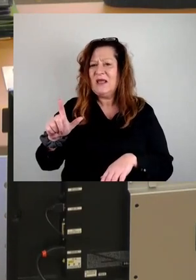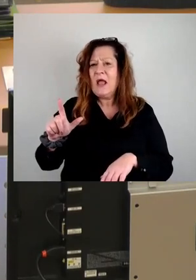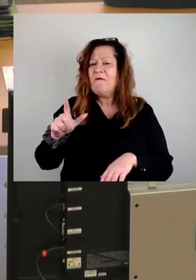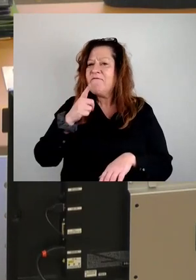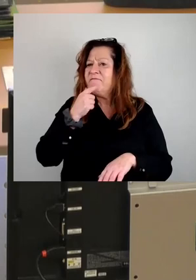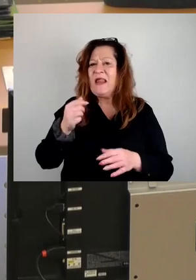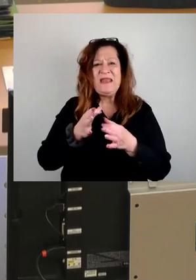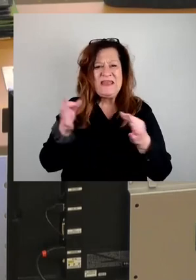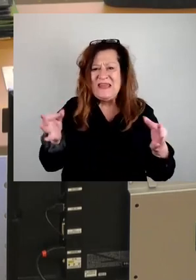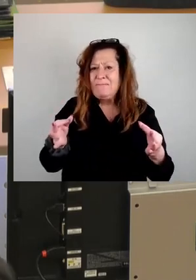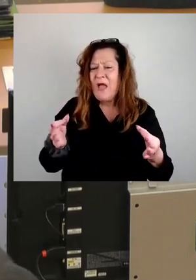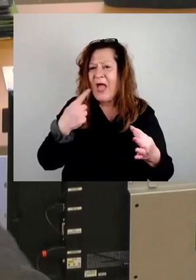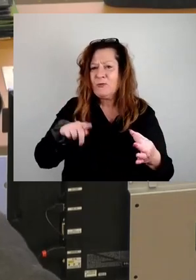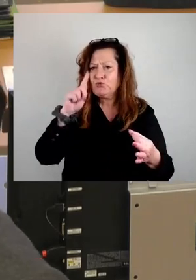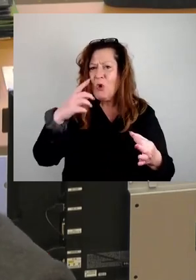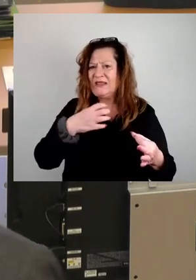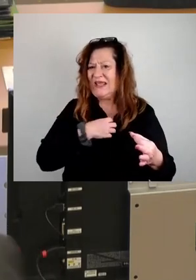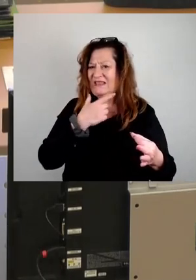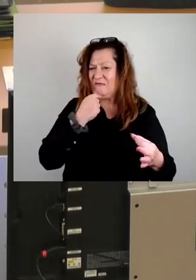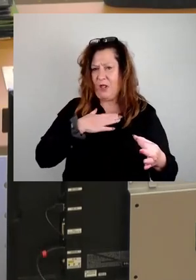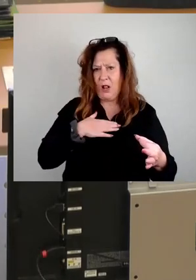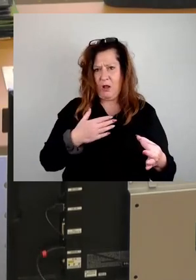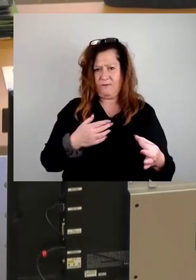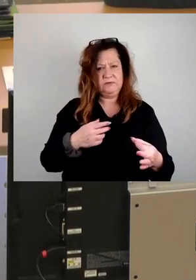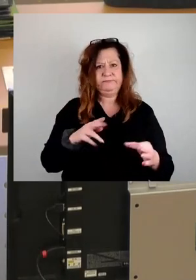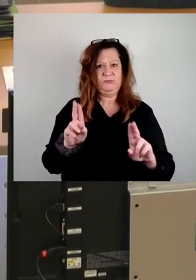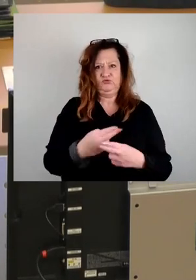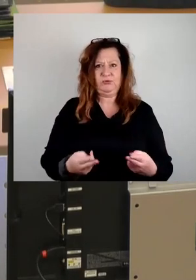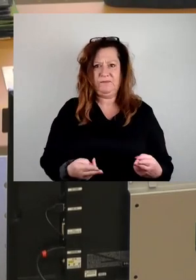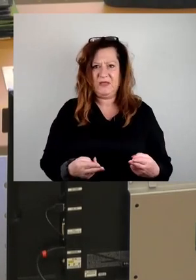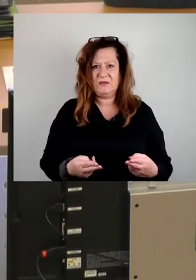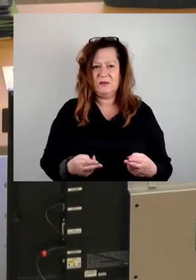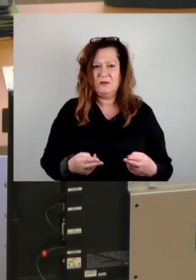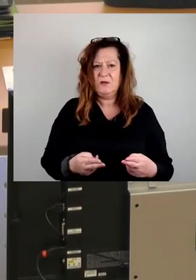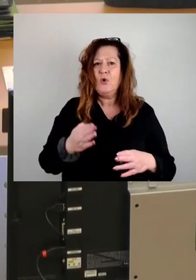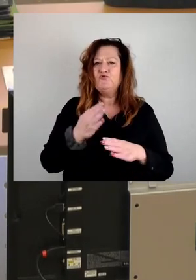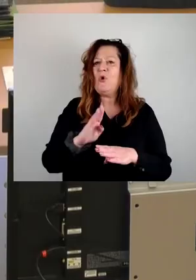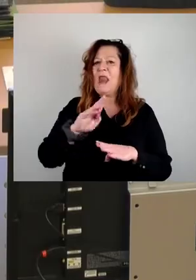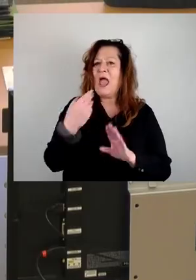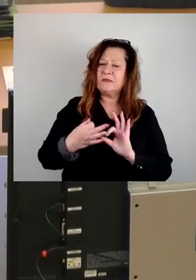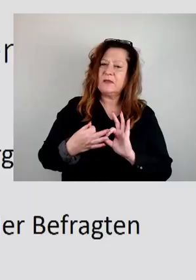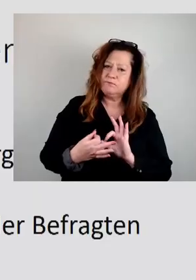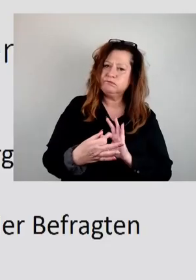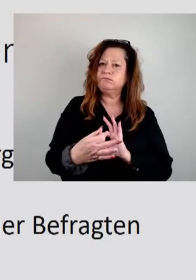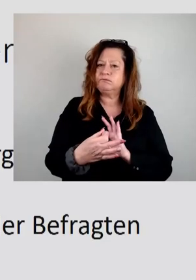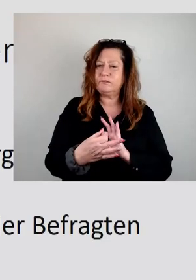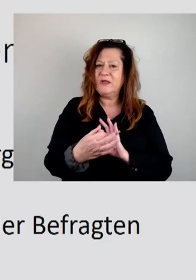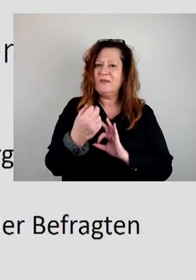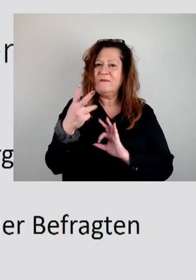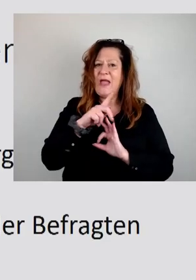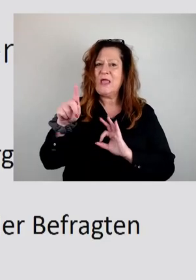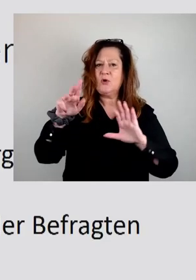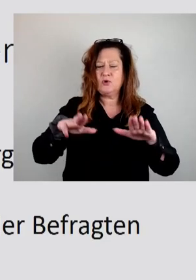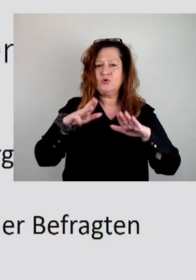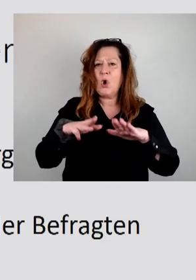das ist nicht so richtig richtig, denn bei der ersten Befragung 2019, Bürgerbeteiligung zum